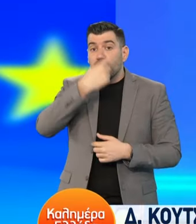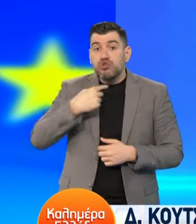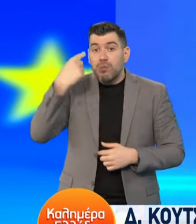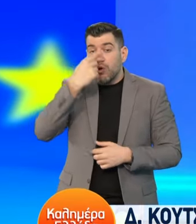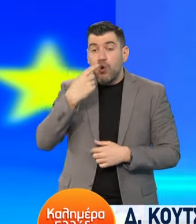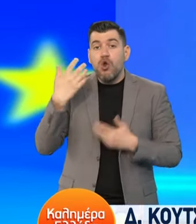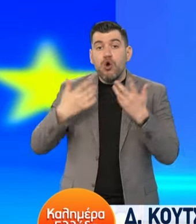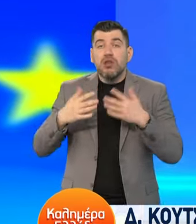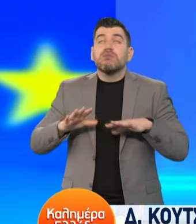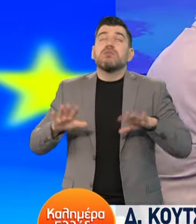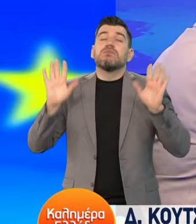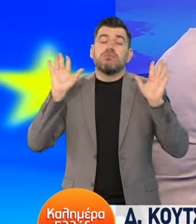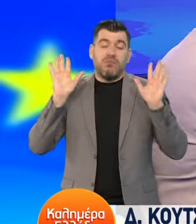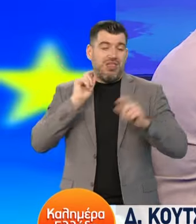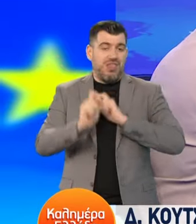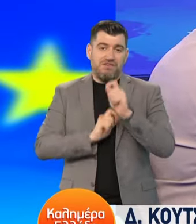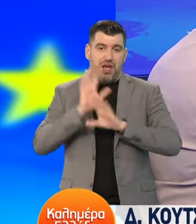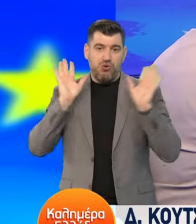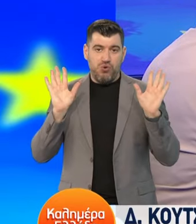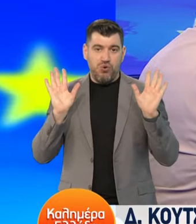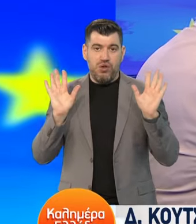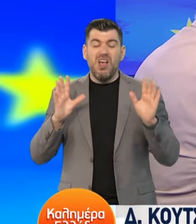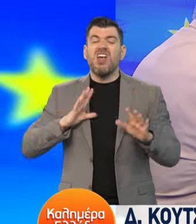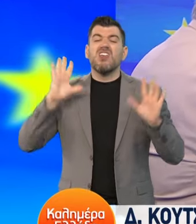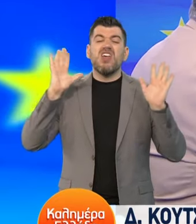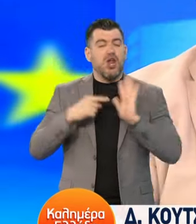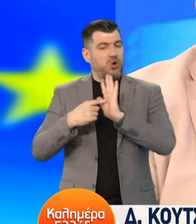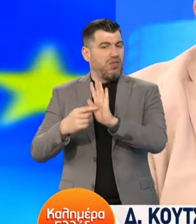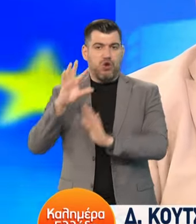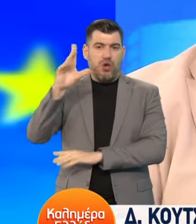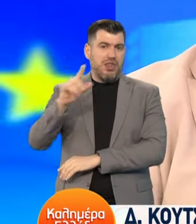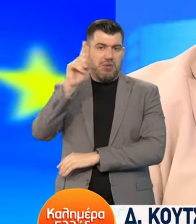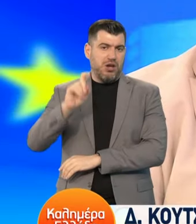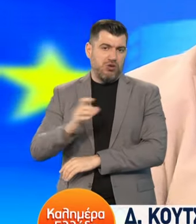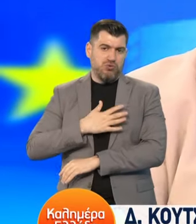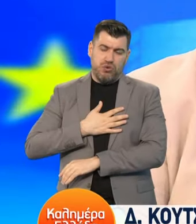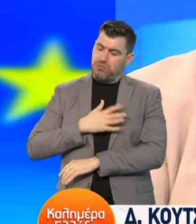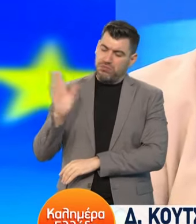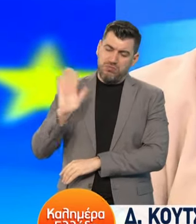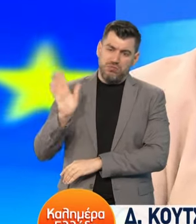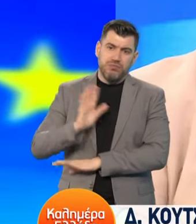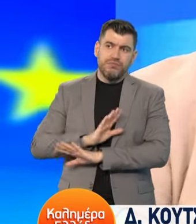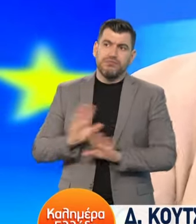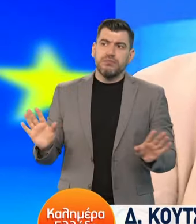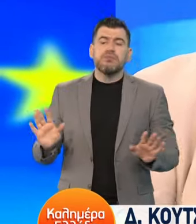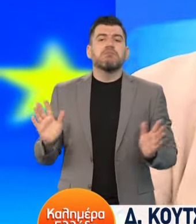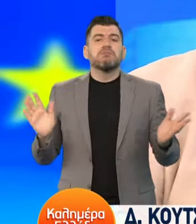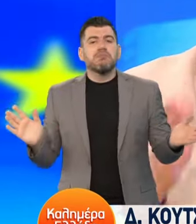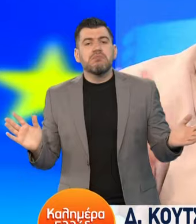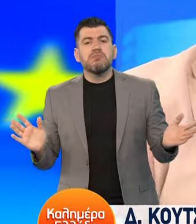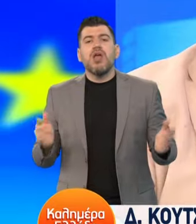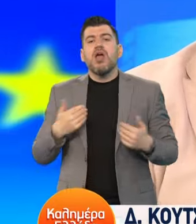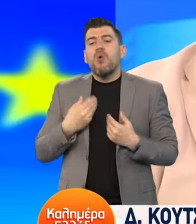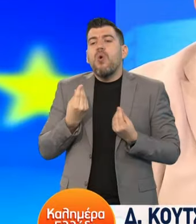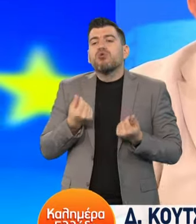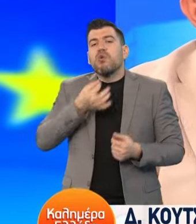μου, πώς πάει η κόρη μου, πώς πάω περίπατο. Με ατάκες θα πάτε καλά. Λοιπόν, εντάξει, αυτός είμαι, έτσι μιλάω. Έτσι μιλάω, οι